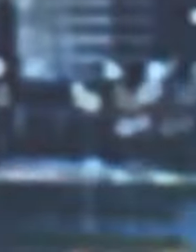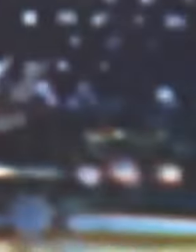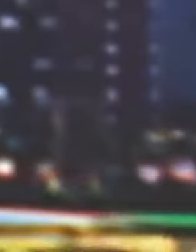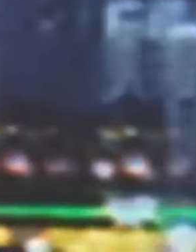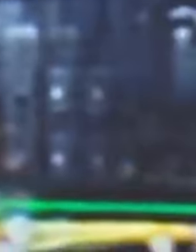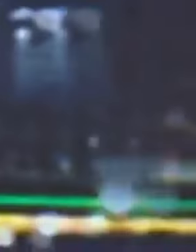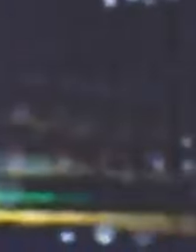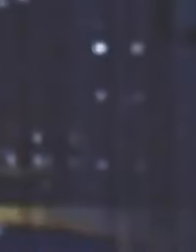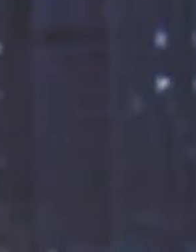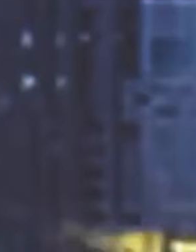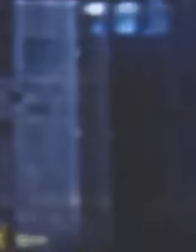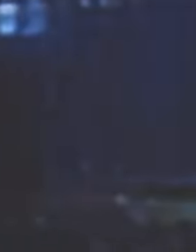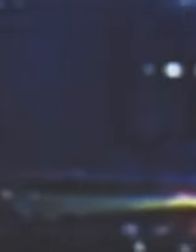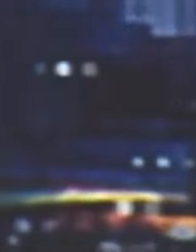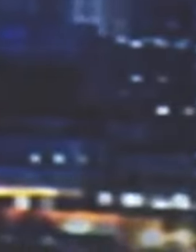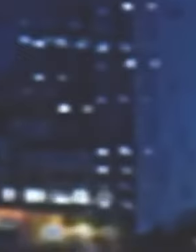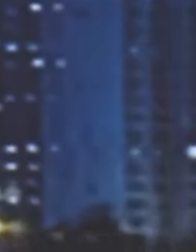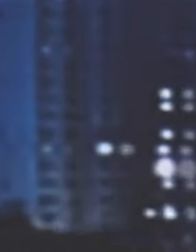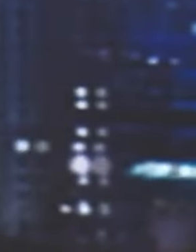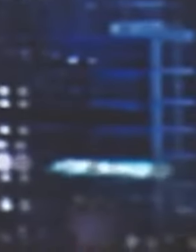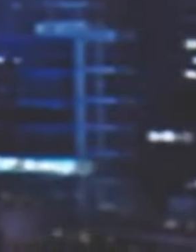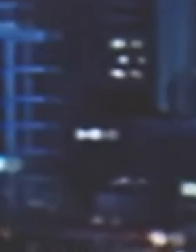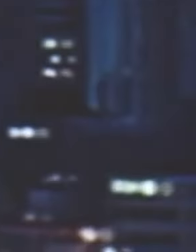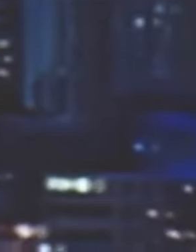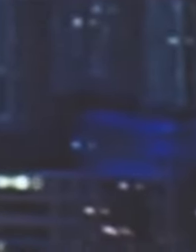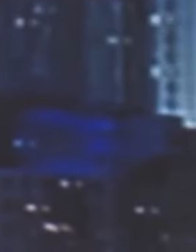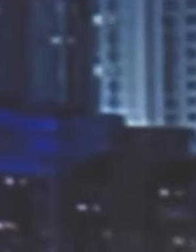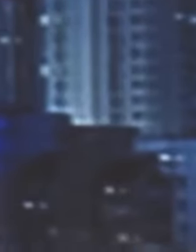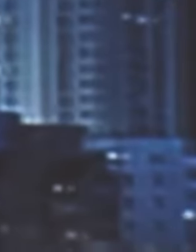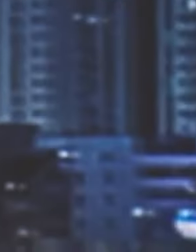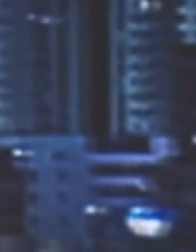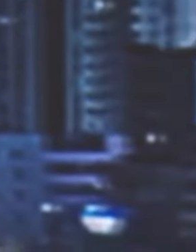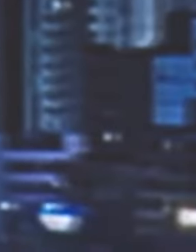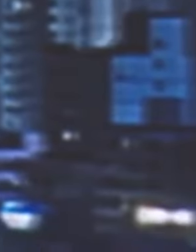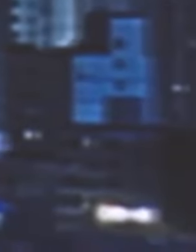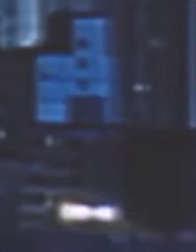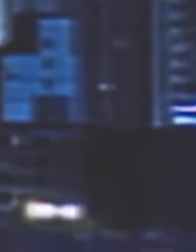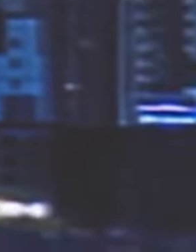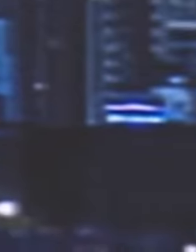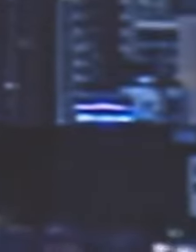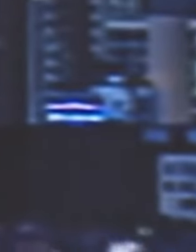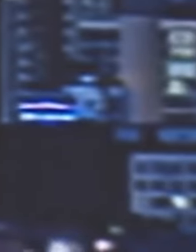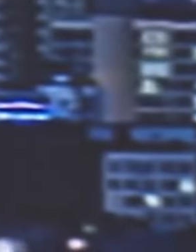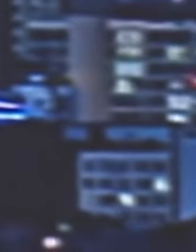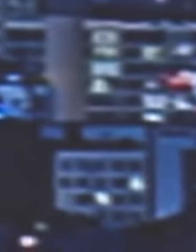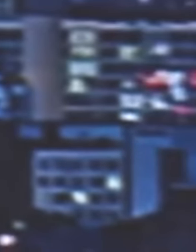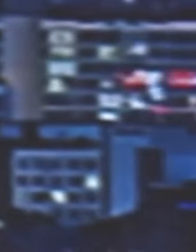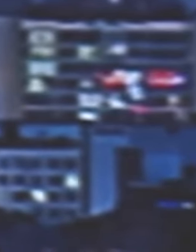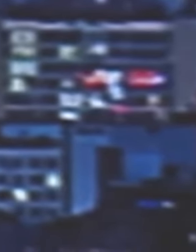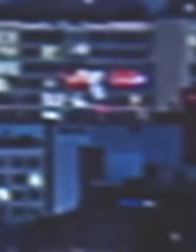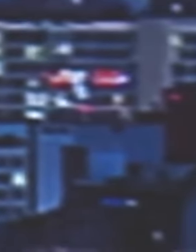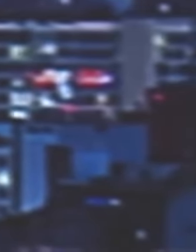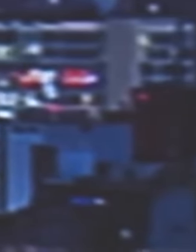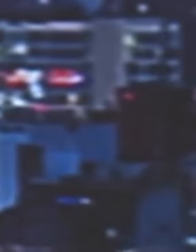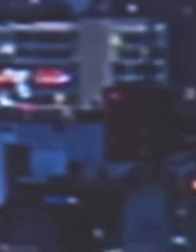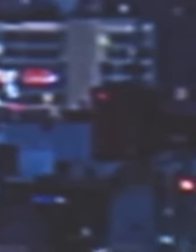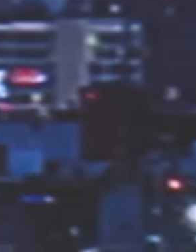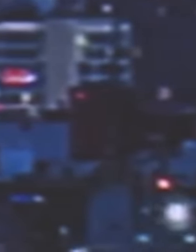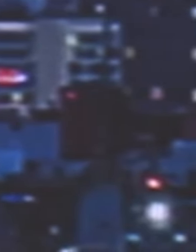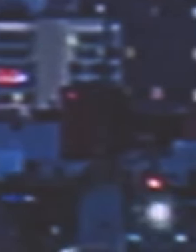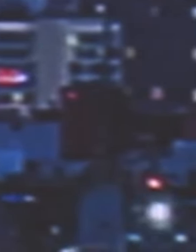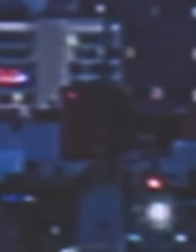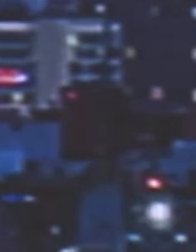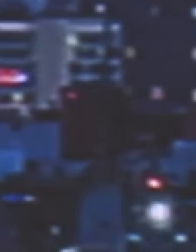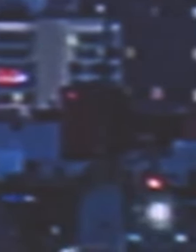이입니다 jtbc 뉴스를 시청해주셔서 고맙습니다 저희는 저녁 6시 50분 뉴스룸에서 뵙겠습니다